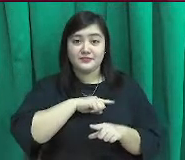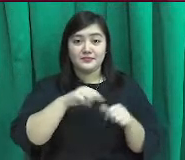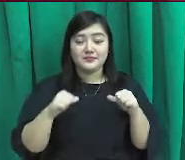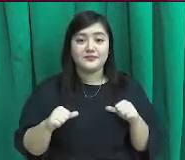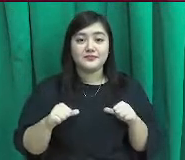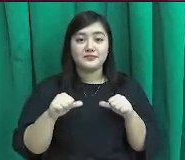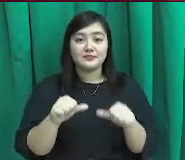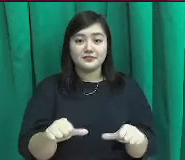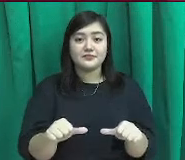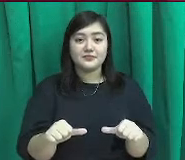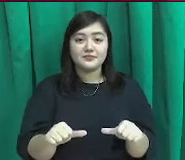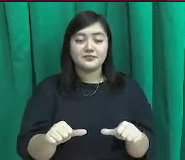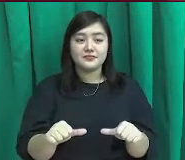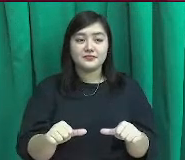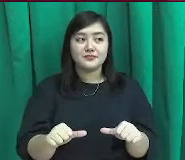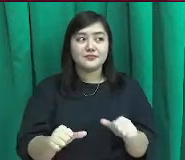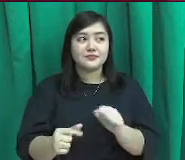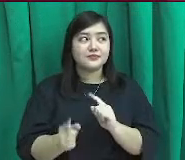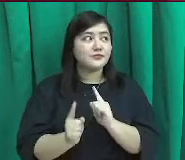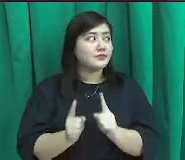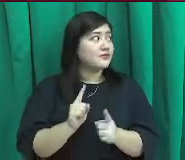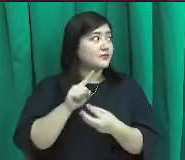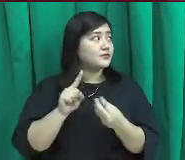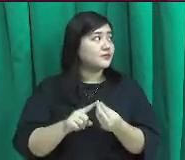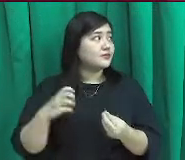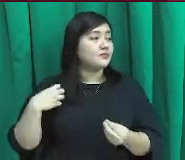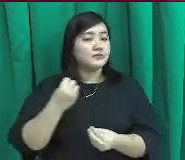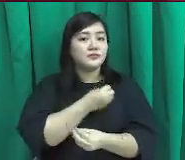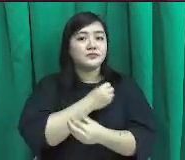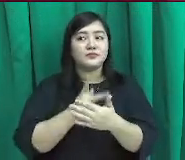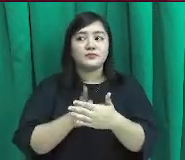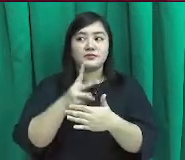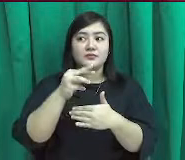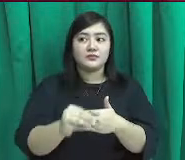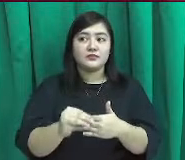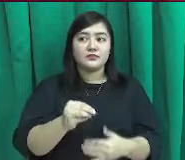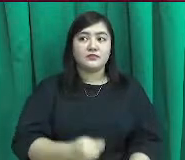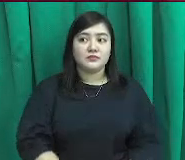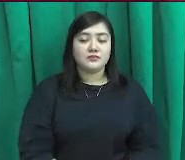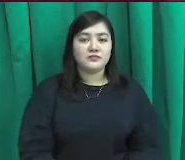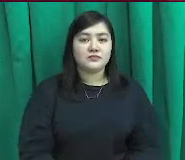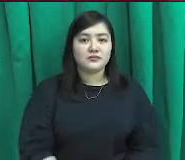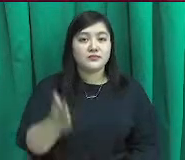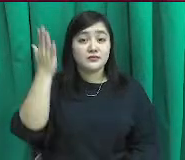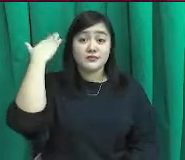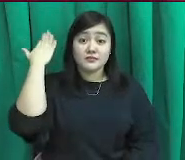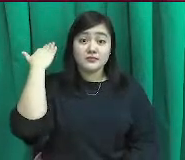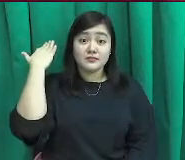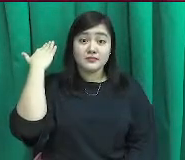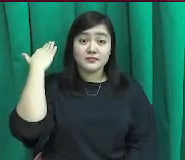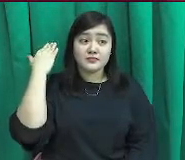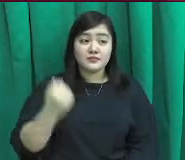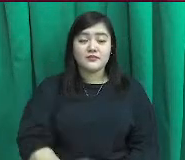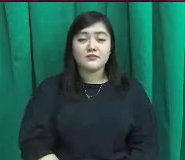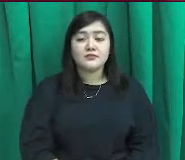patuloy po tayong babalik sa ating buong programa, no? Patuloy tayong babalik sa ating buong programa. And of course,